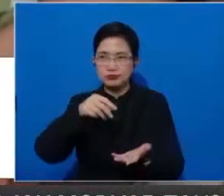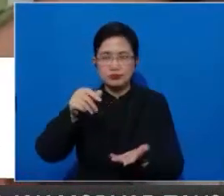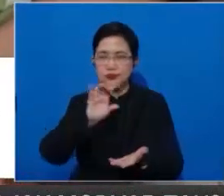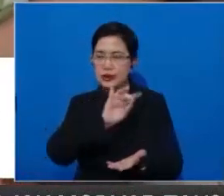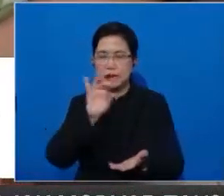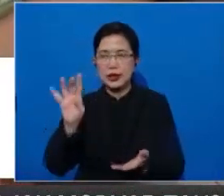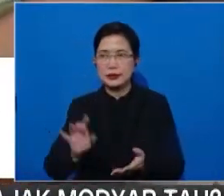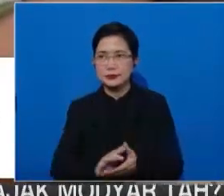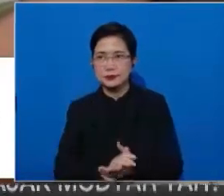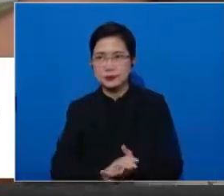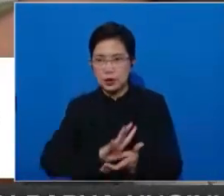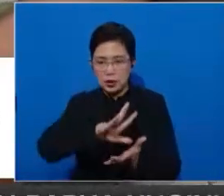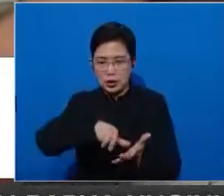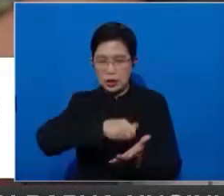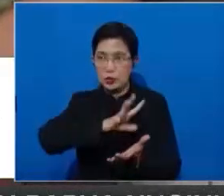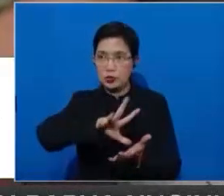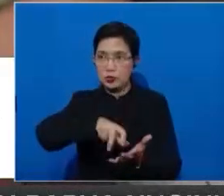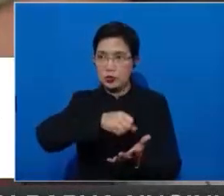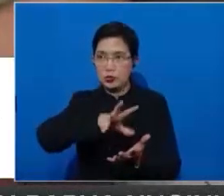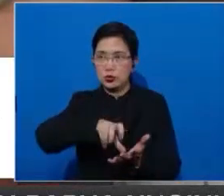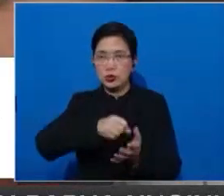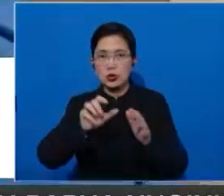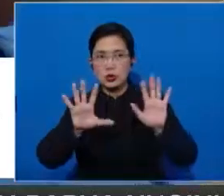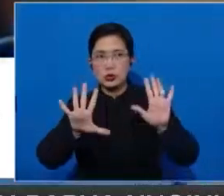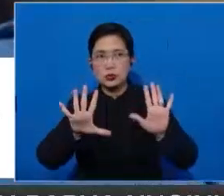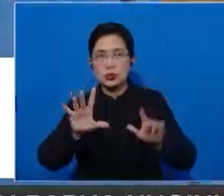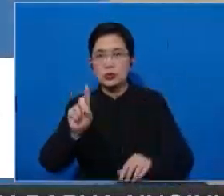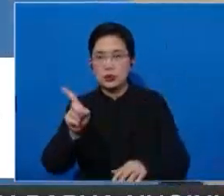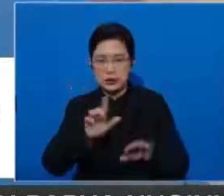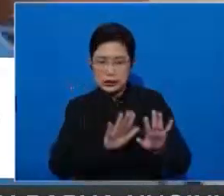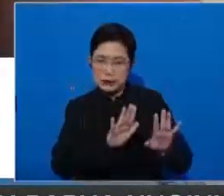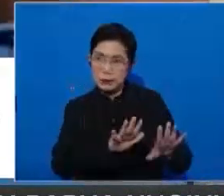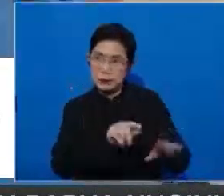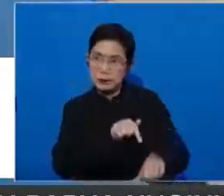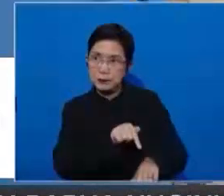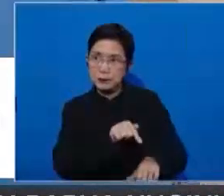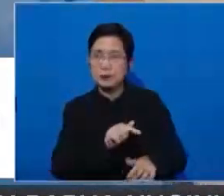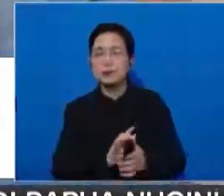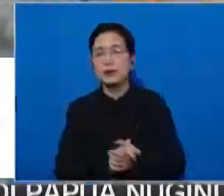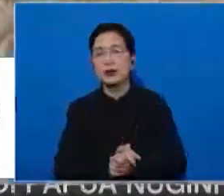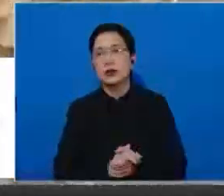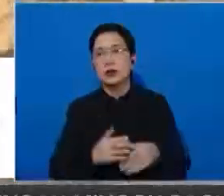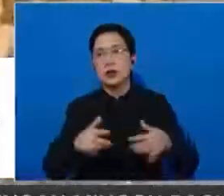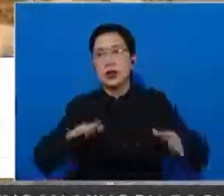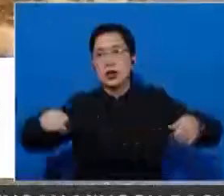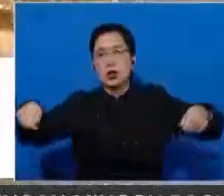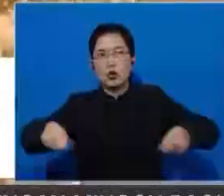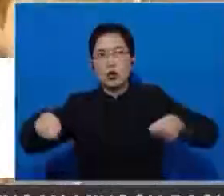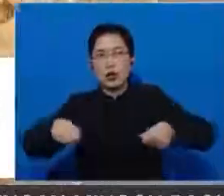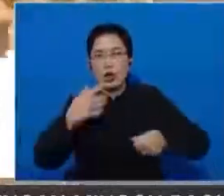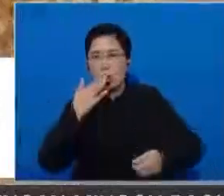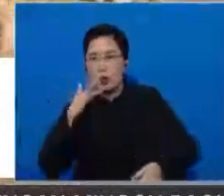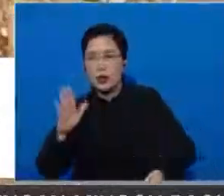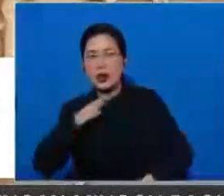ketumbar. Aduk rata dan diamkan selama 10 menit hingga bumbu meresap. Setelah itu goreng hingga berwarna kuning